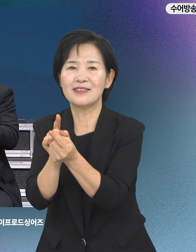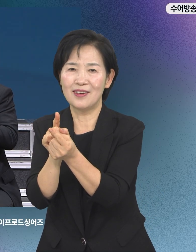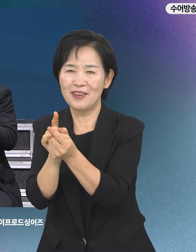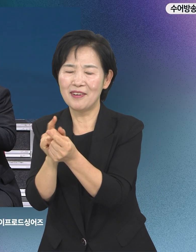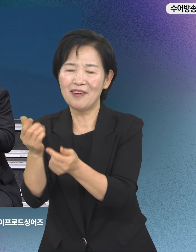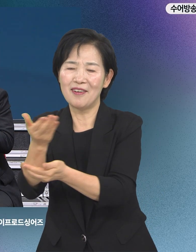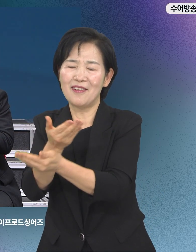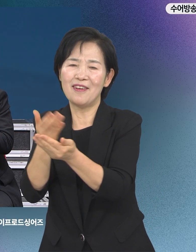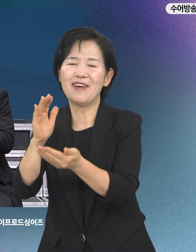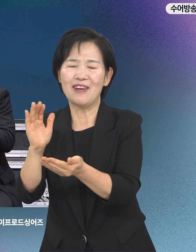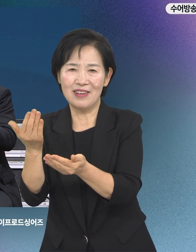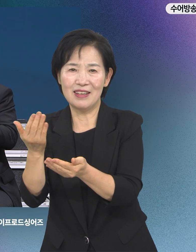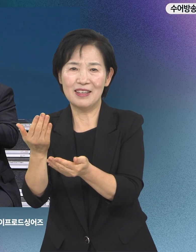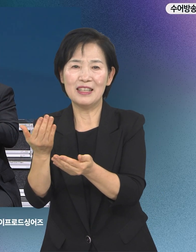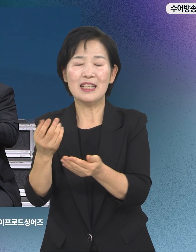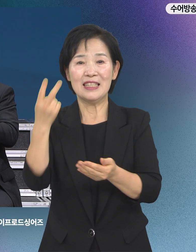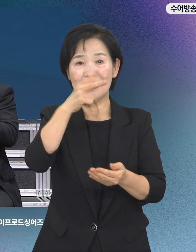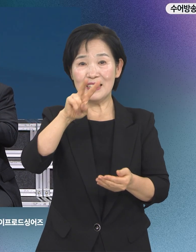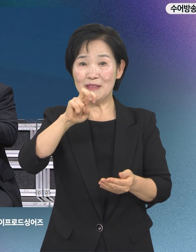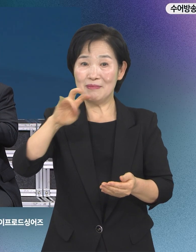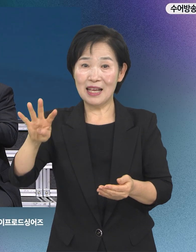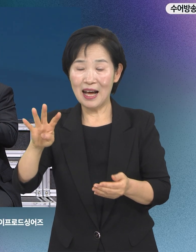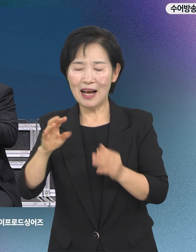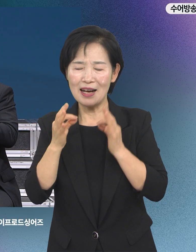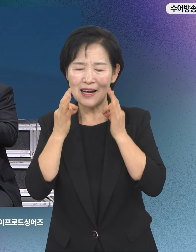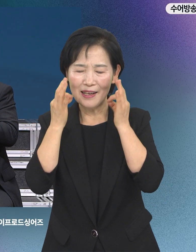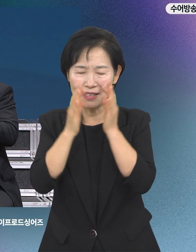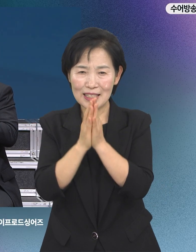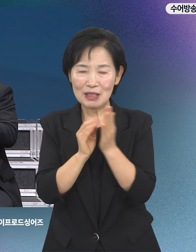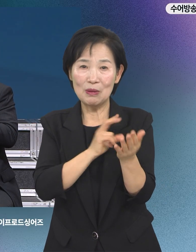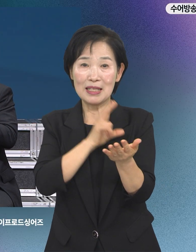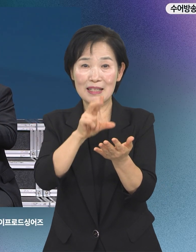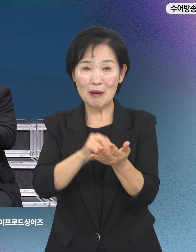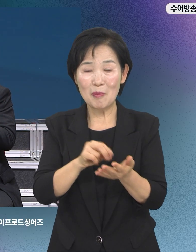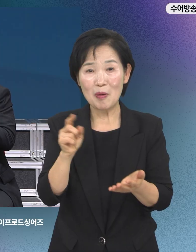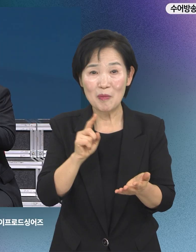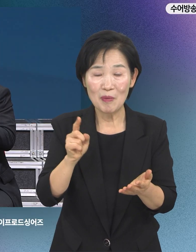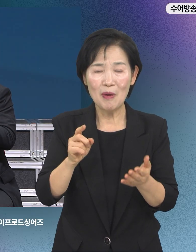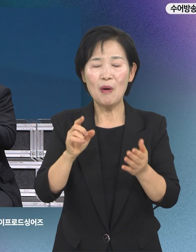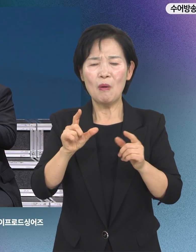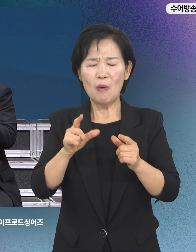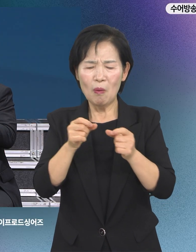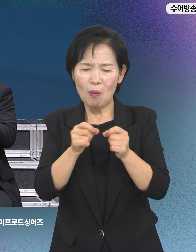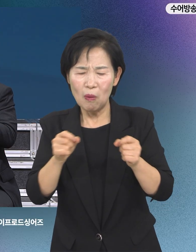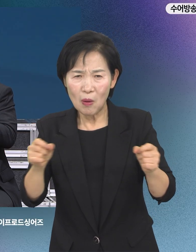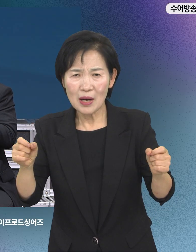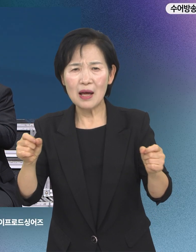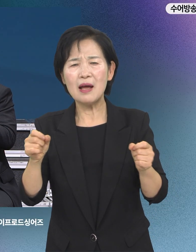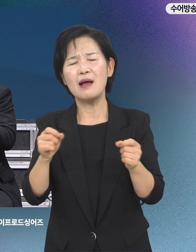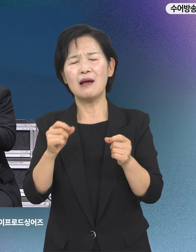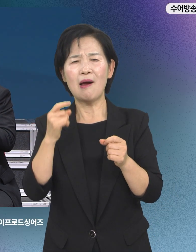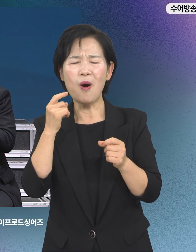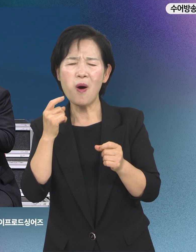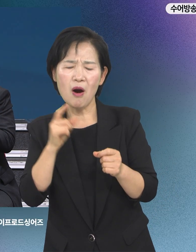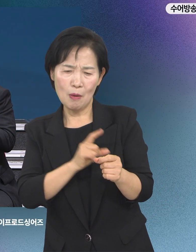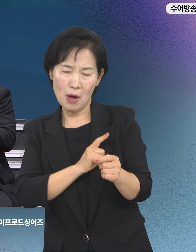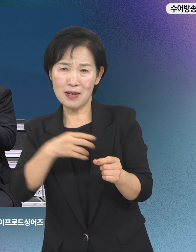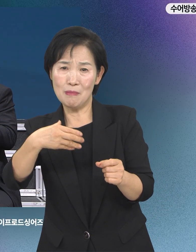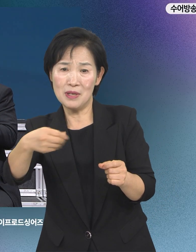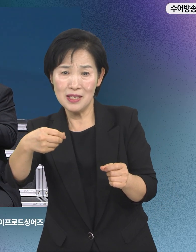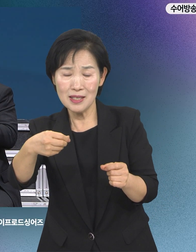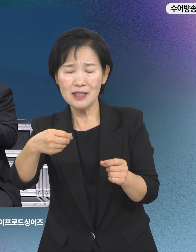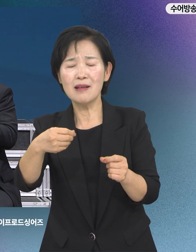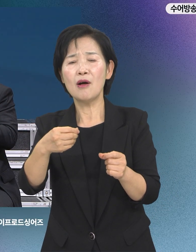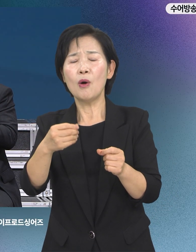2024년 다니엘 기도회 때는요, 간절한 기도 제목이었습니다. 주님, 오래 묶였던 그 대포폰의 모든 부채를